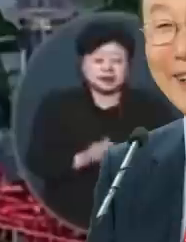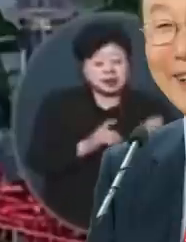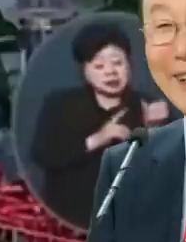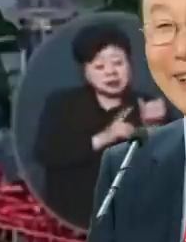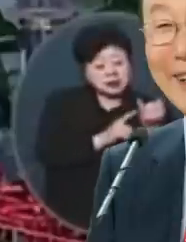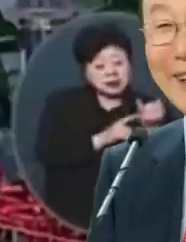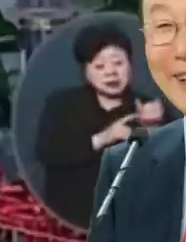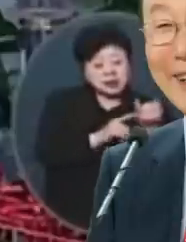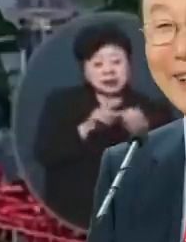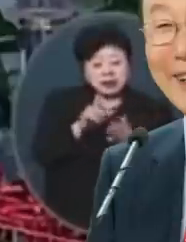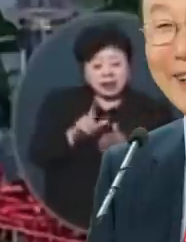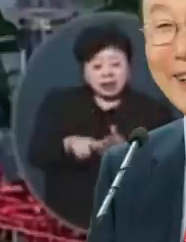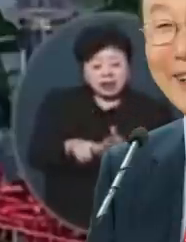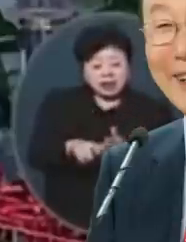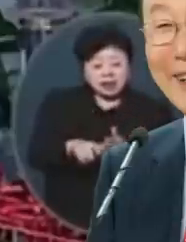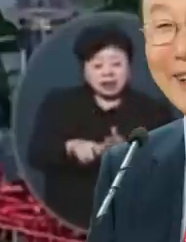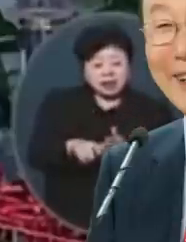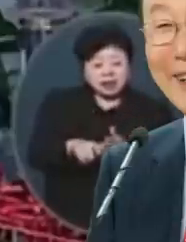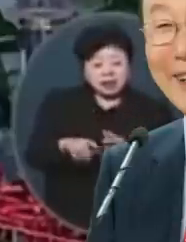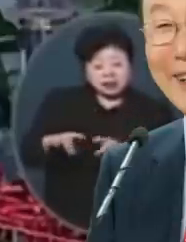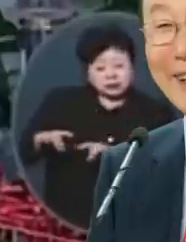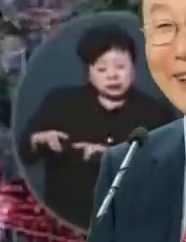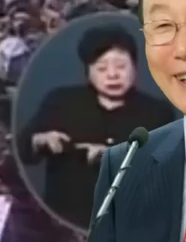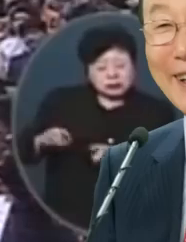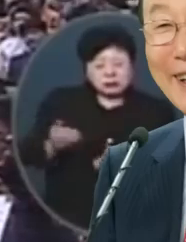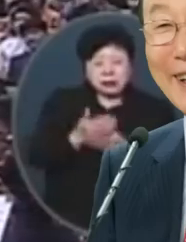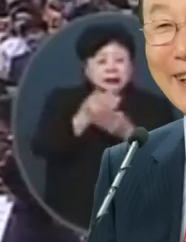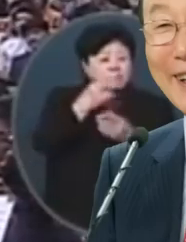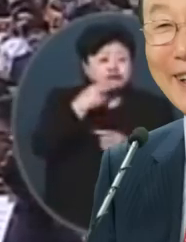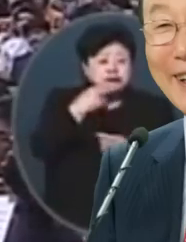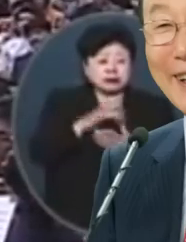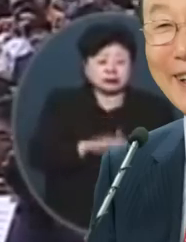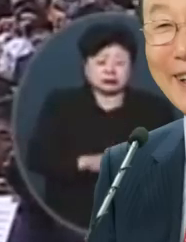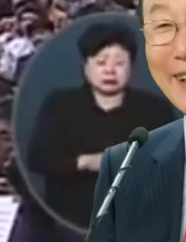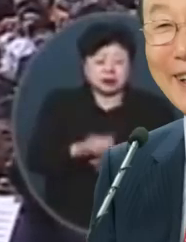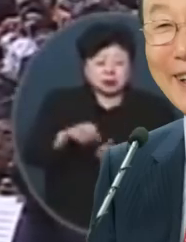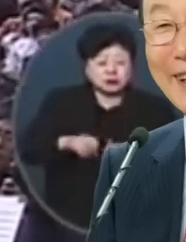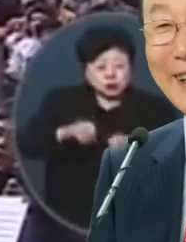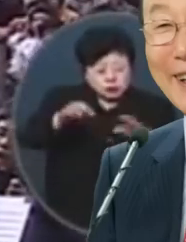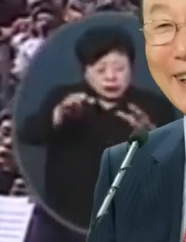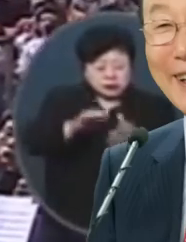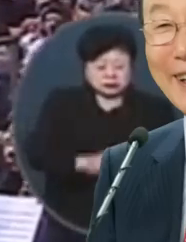여인의 시대에는 통신기구가 발달되지 않았기 때문에 소문이